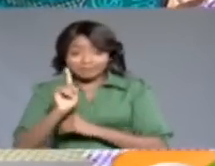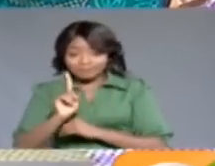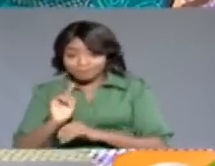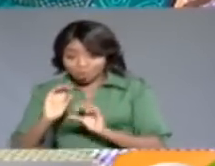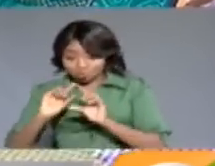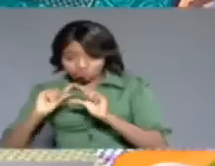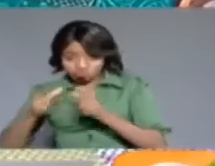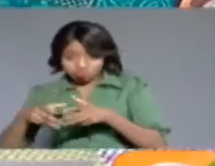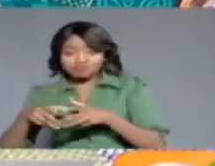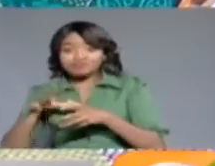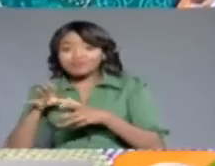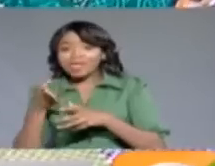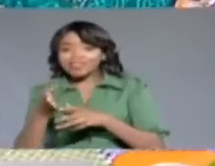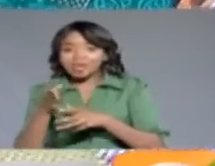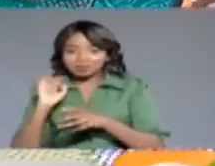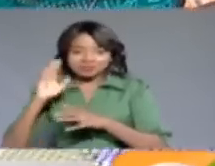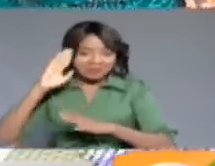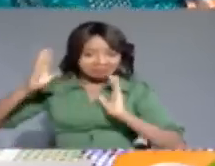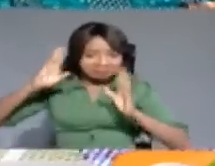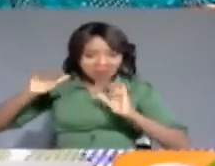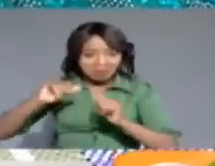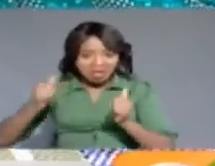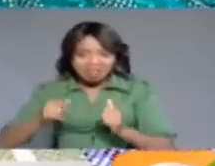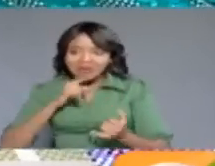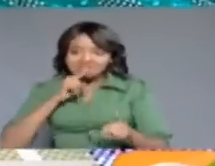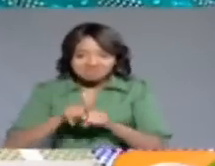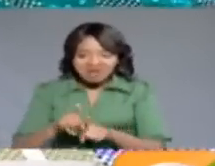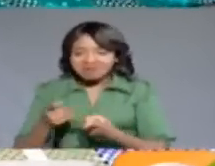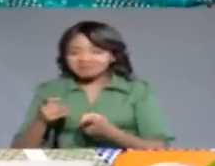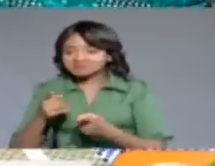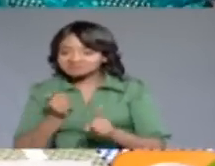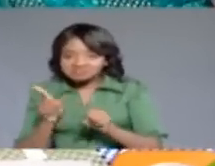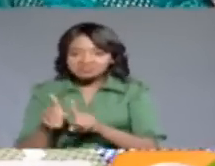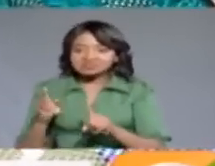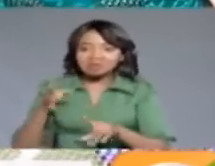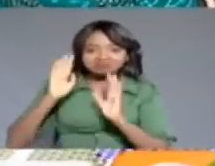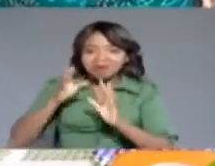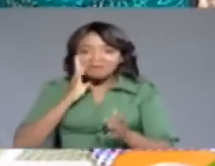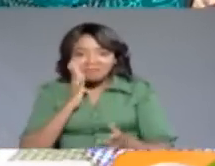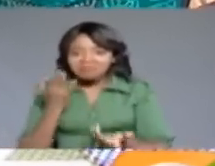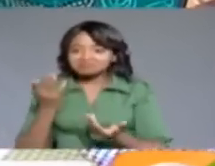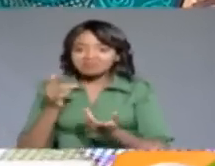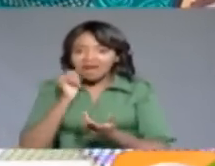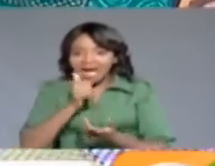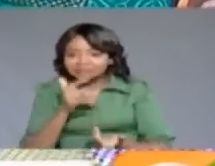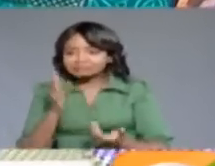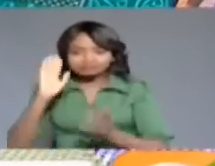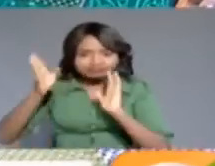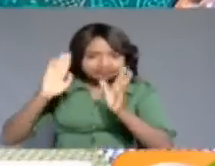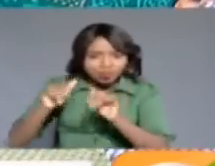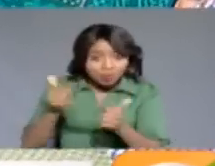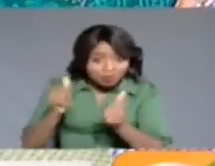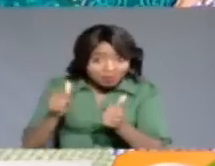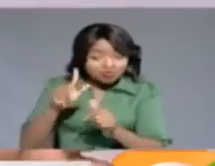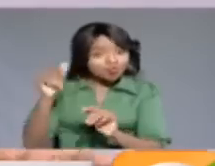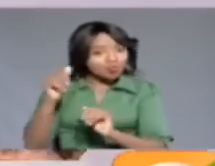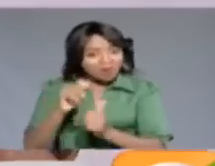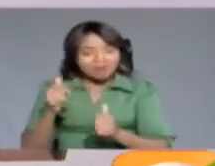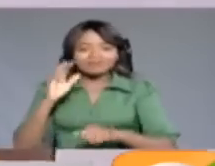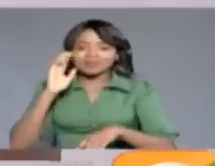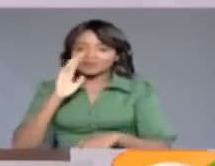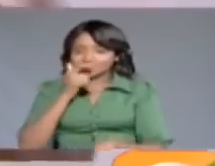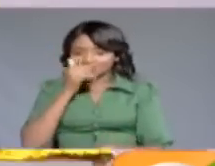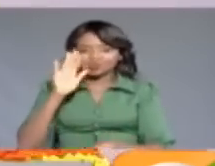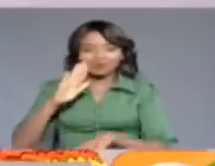family group unaweza kuwasalimia wale ndugu zako na ni wajomba zako, ni mama zako, ni baba zako, hamjambo, na watakia siku njema, asubuhi